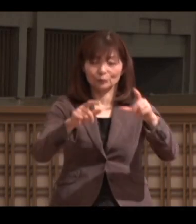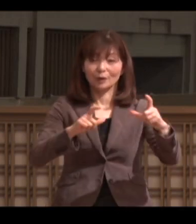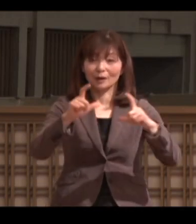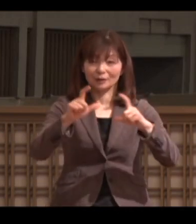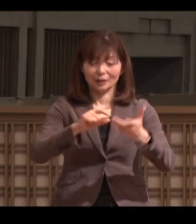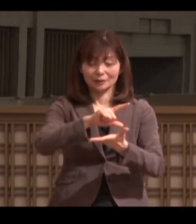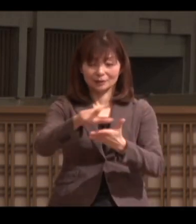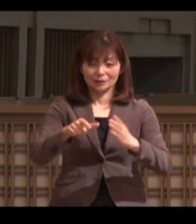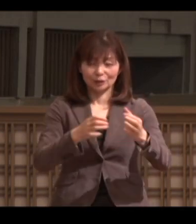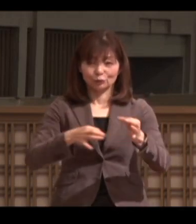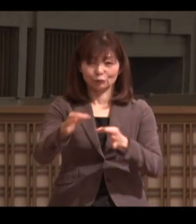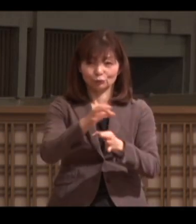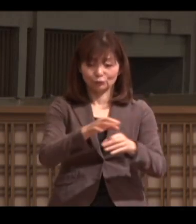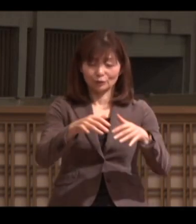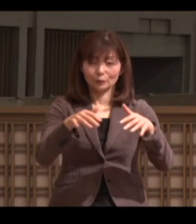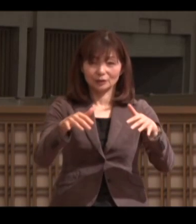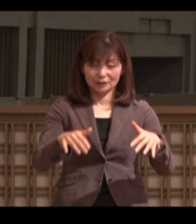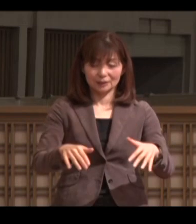地運